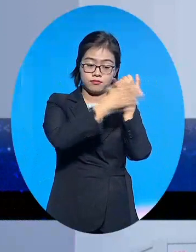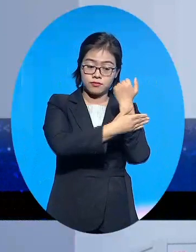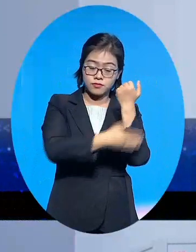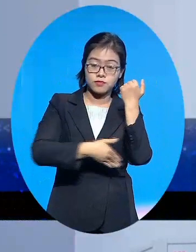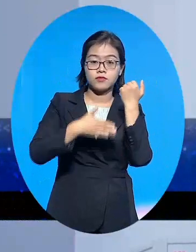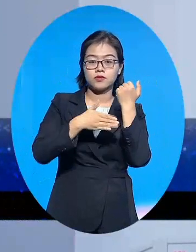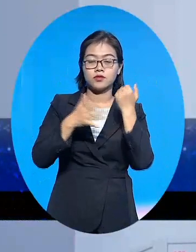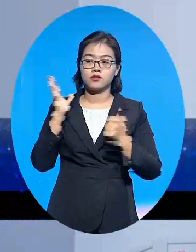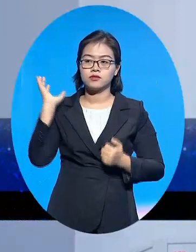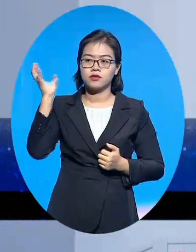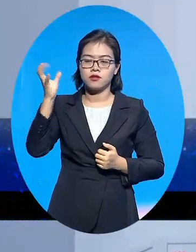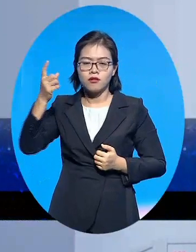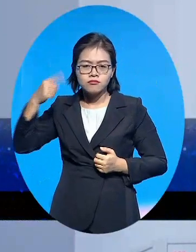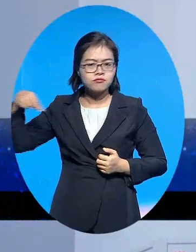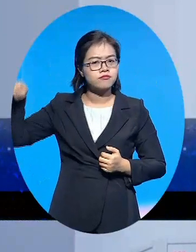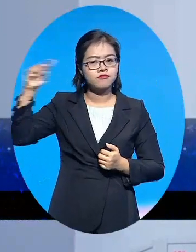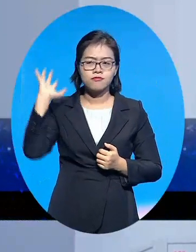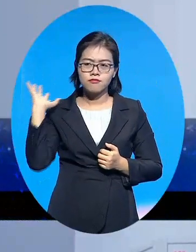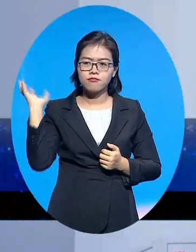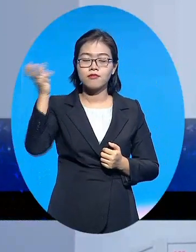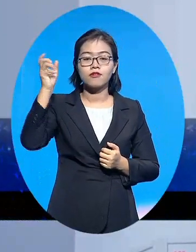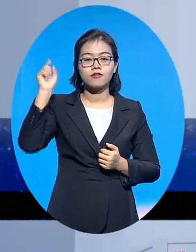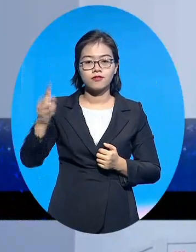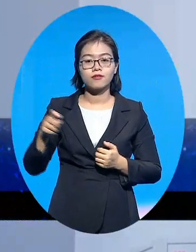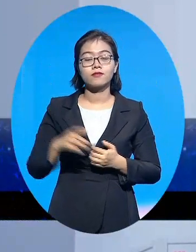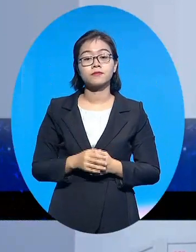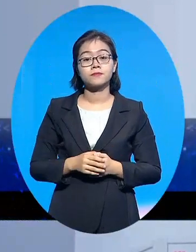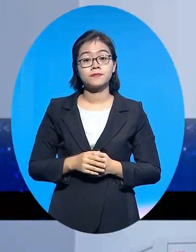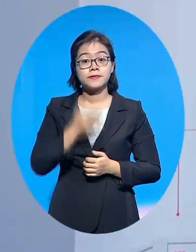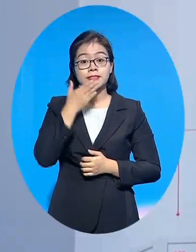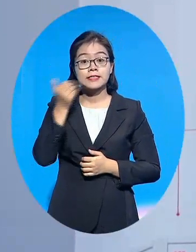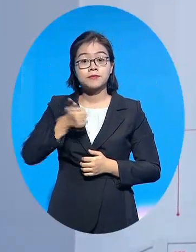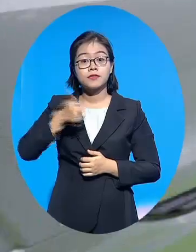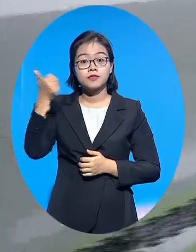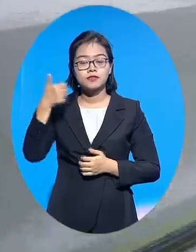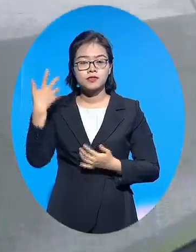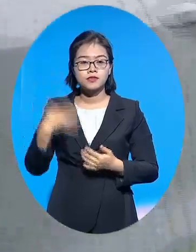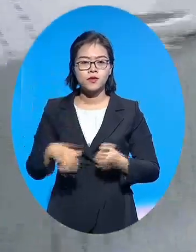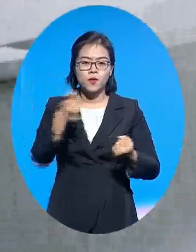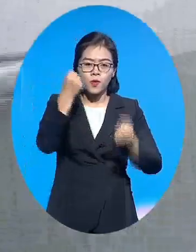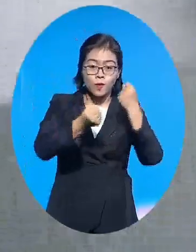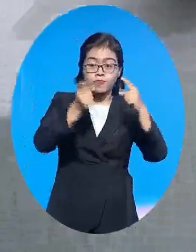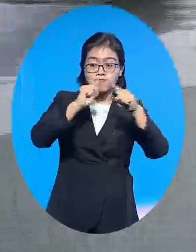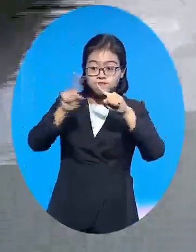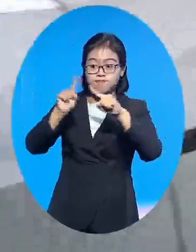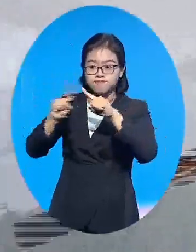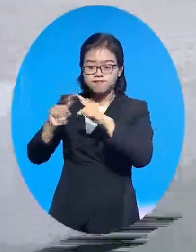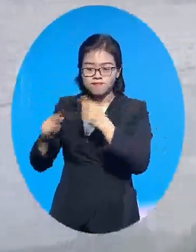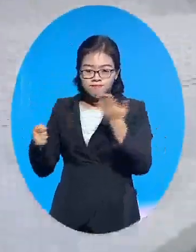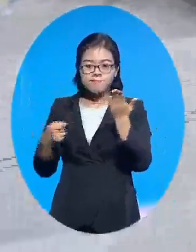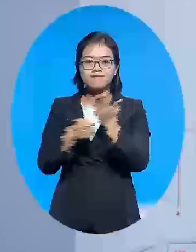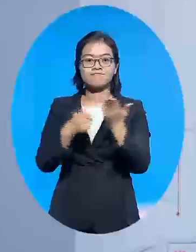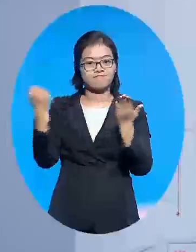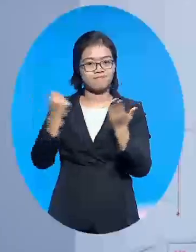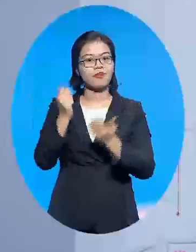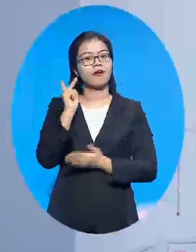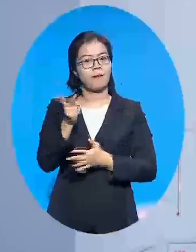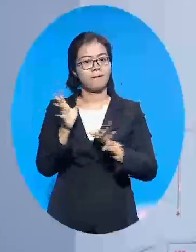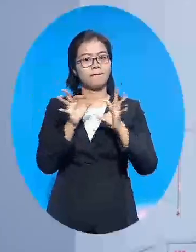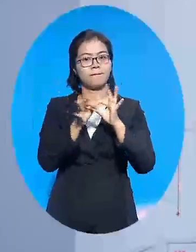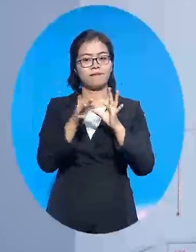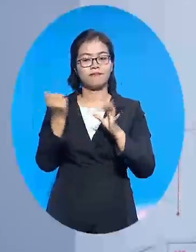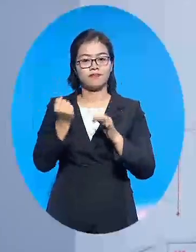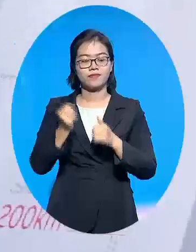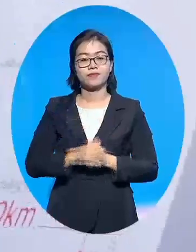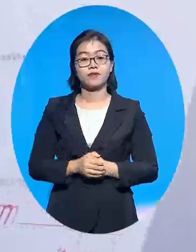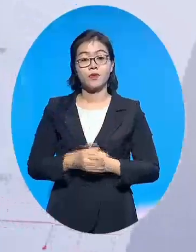nay một điểm nổi bật trong công nghệ của bộ sạc ABB đó chính là tính thương tích với mọi dòng xe trên thị trường một xa có khả năng tự động cập nhật phần mềm để tương thích với các